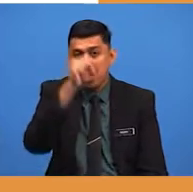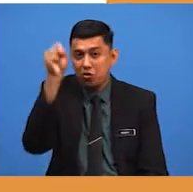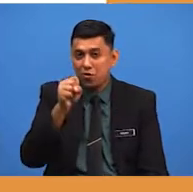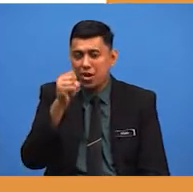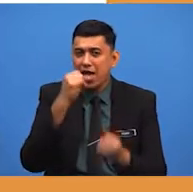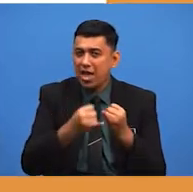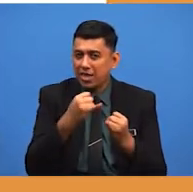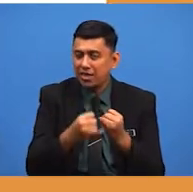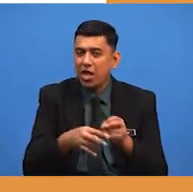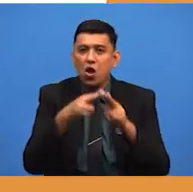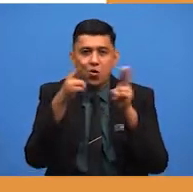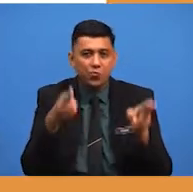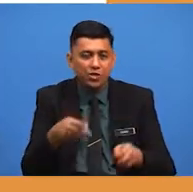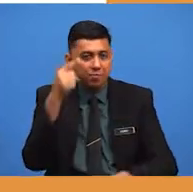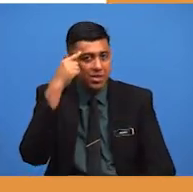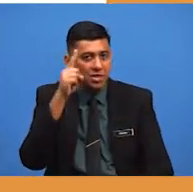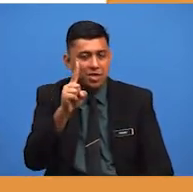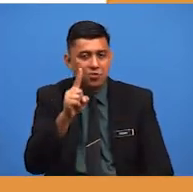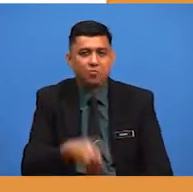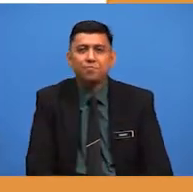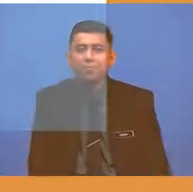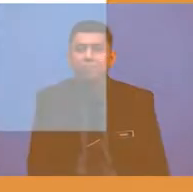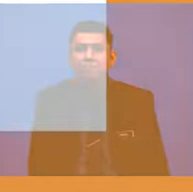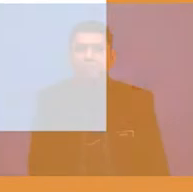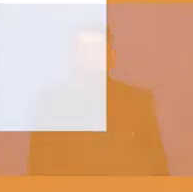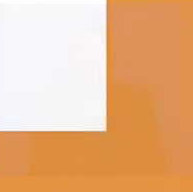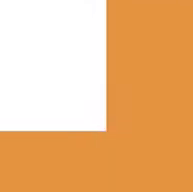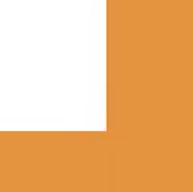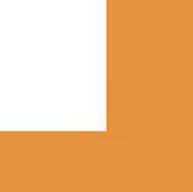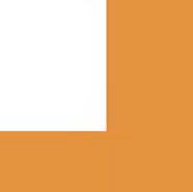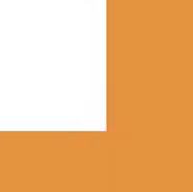Soalan terakhir bagi uji minda 1.